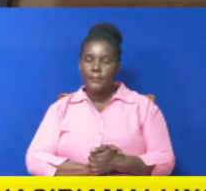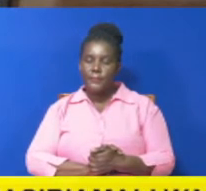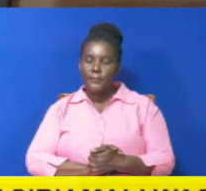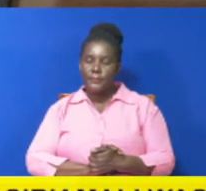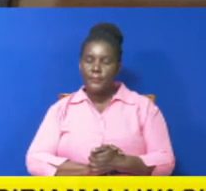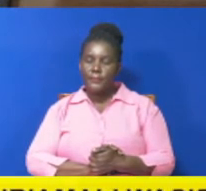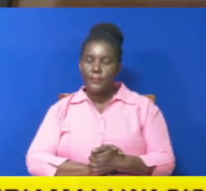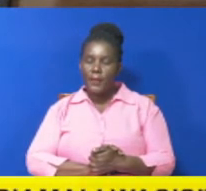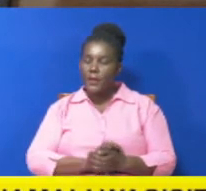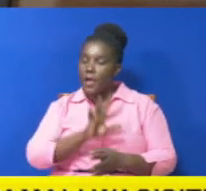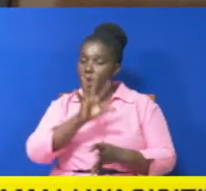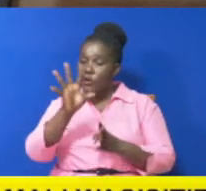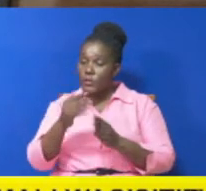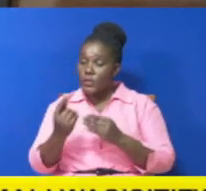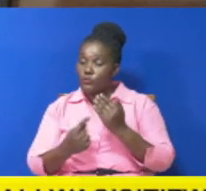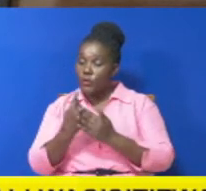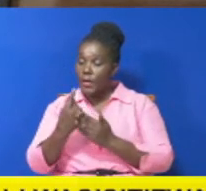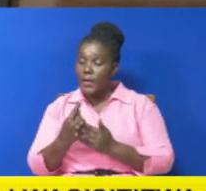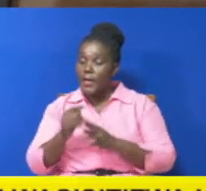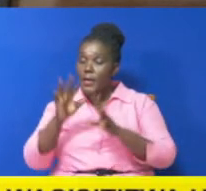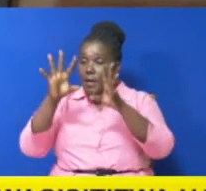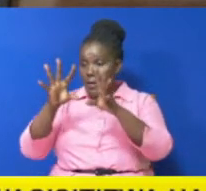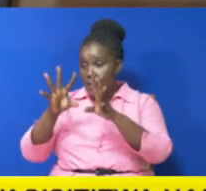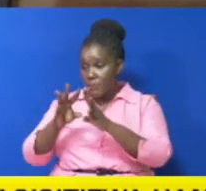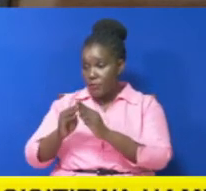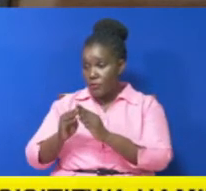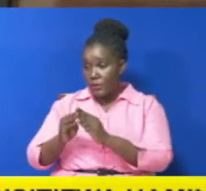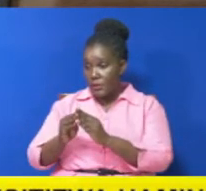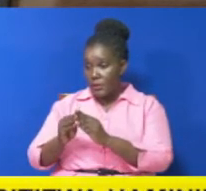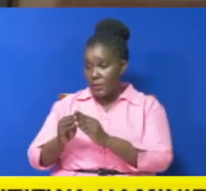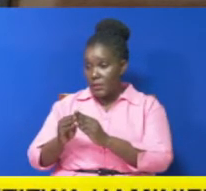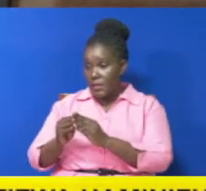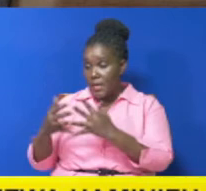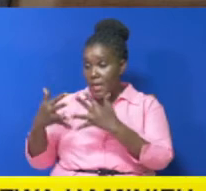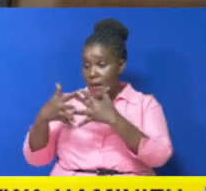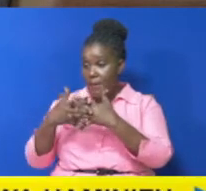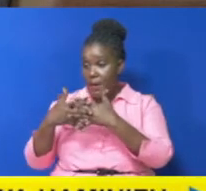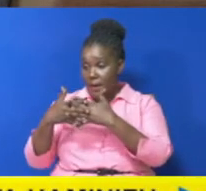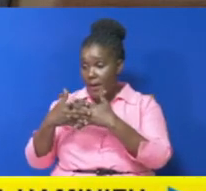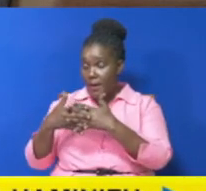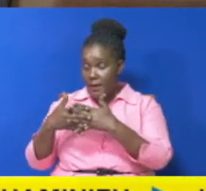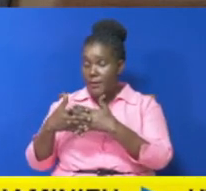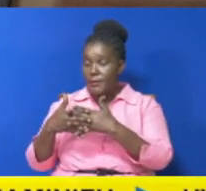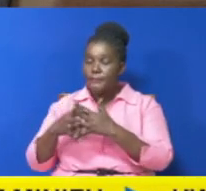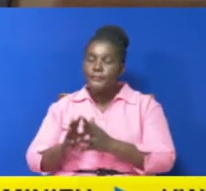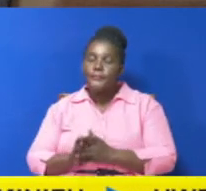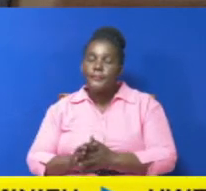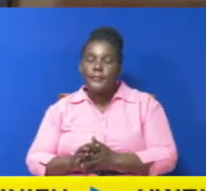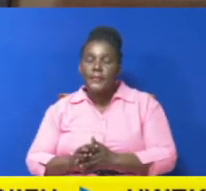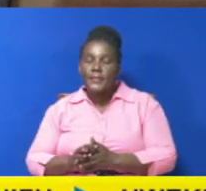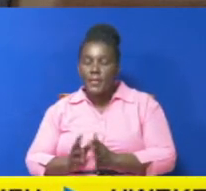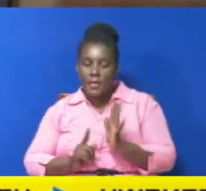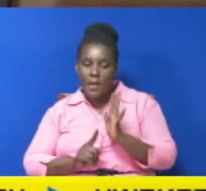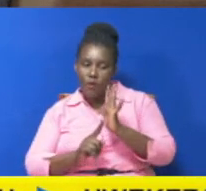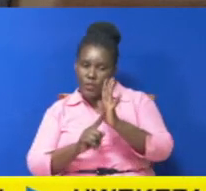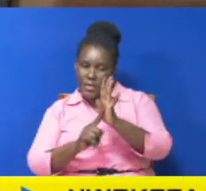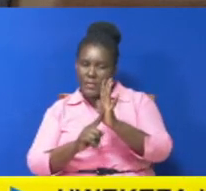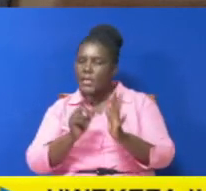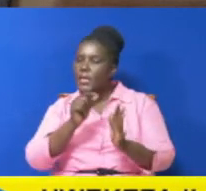kwa ripoti ya iliyotoka mwaka huu ya Marekani tunaona kuwa tumepanda daraja